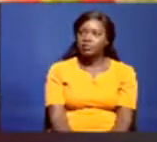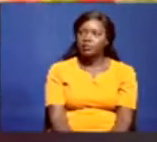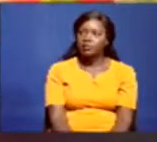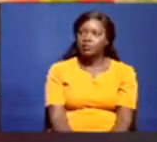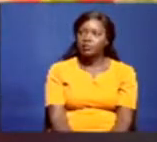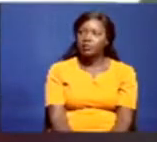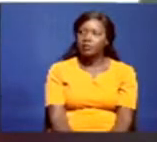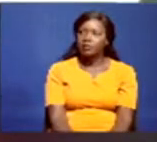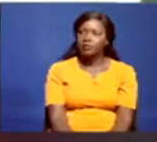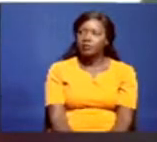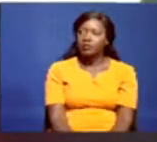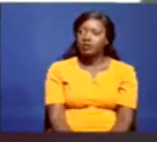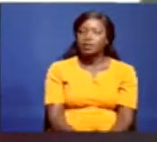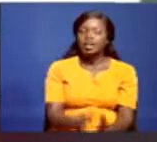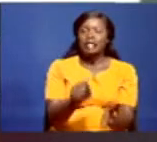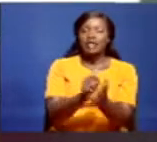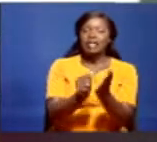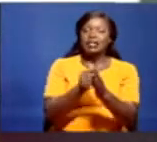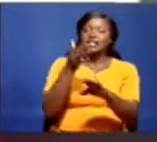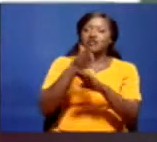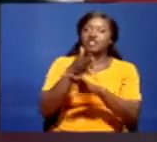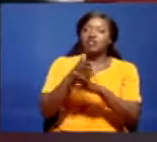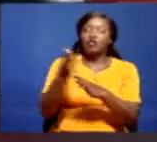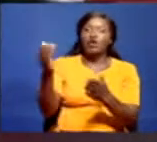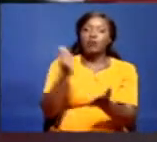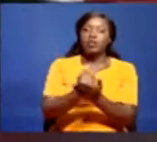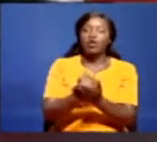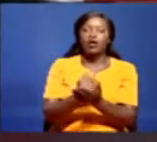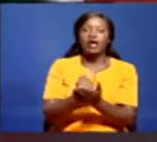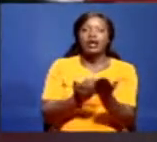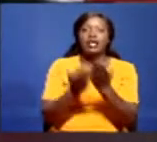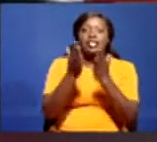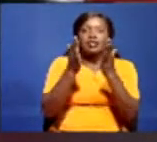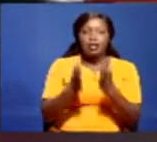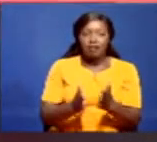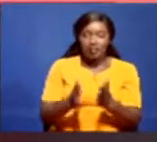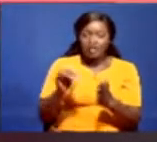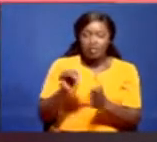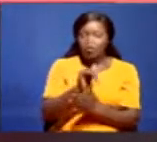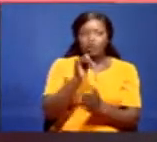Na maajenti bandia wanaoajiri wafanyikazi ughaibuni kuadhibiwa.